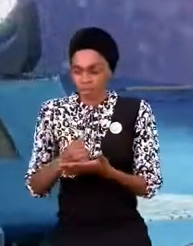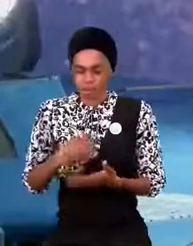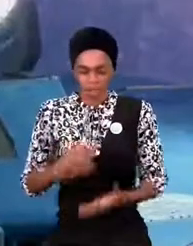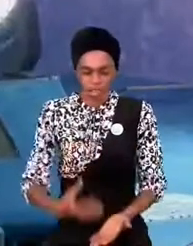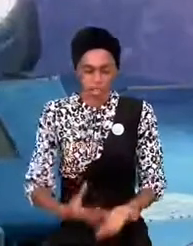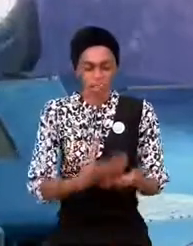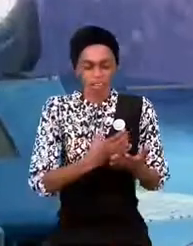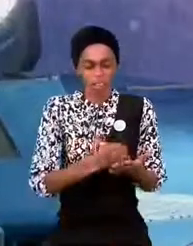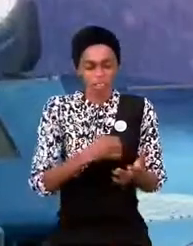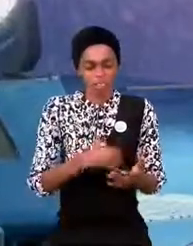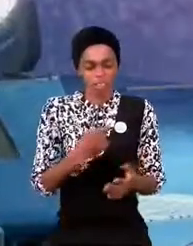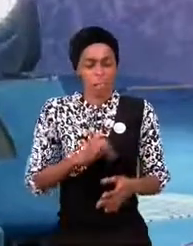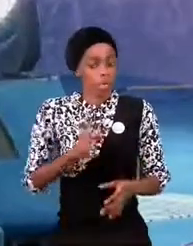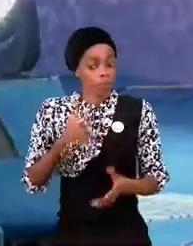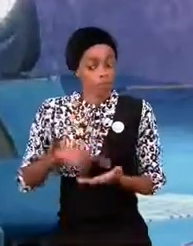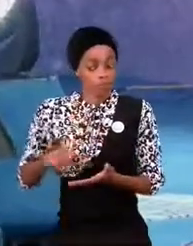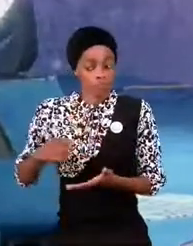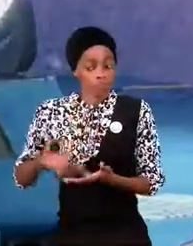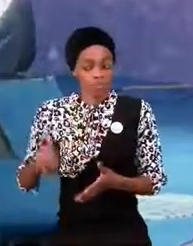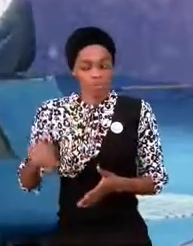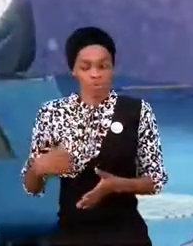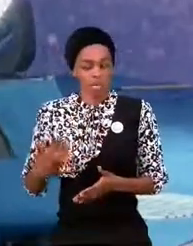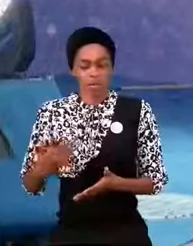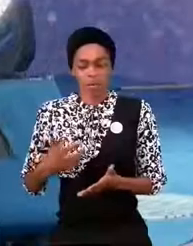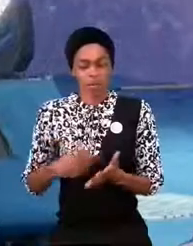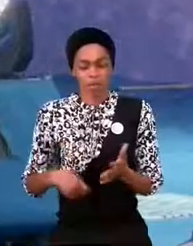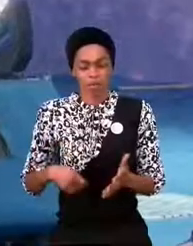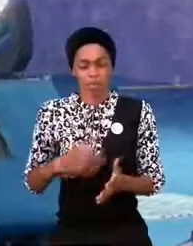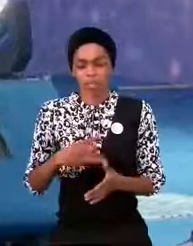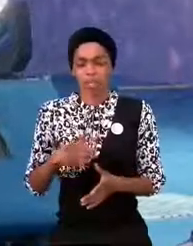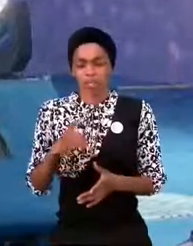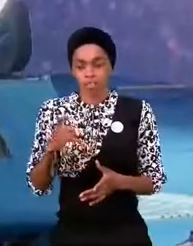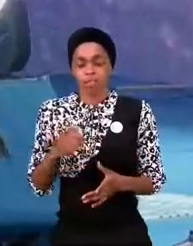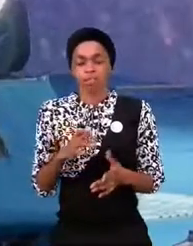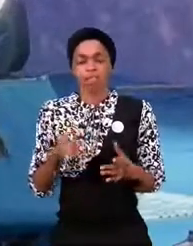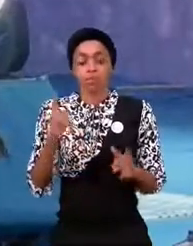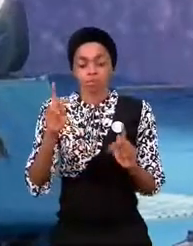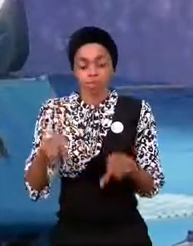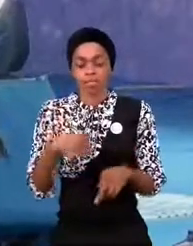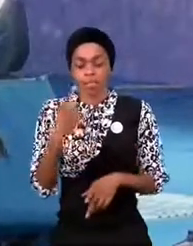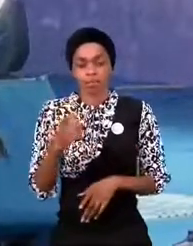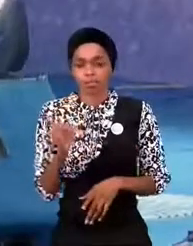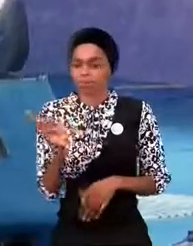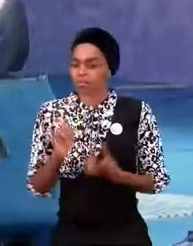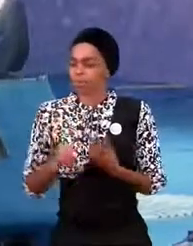le prix que tu me diras. Et le monsieur dit, où est le fardeau?